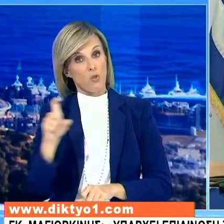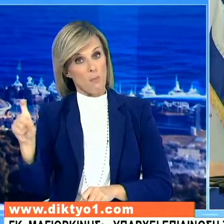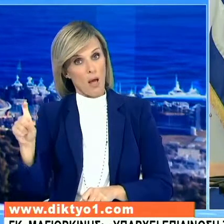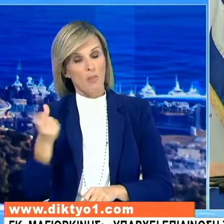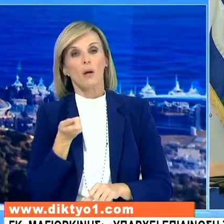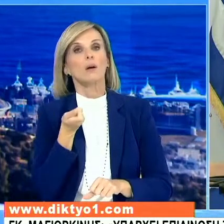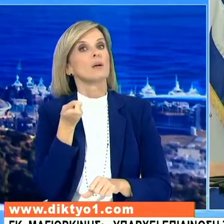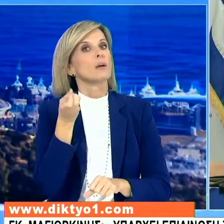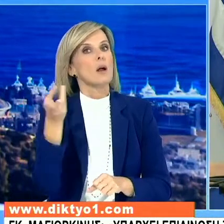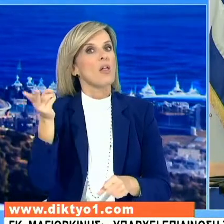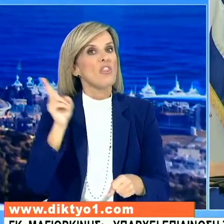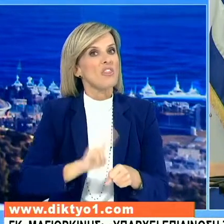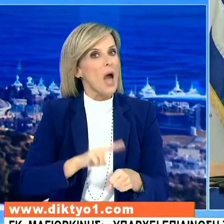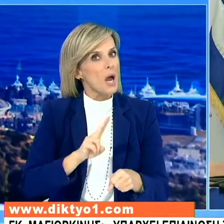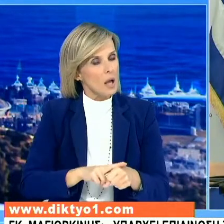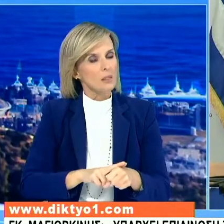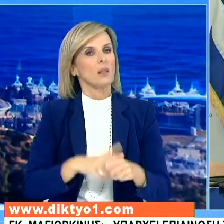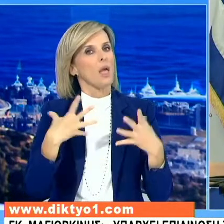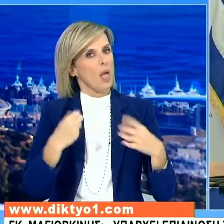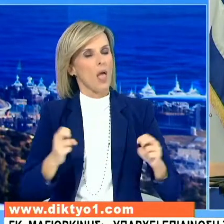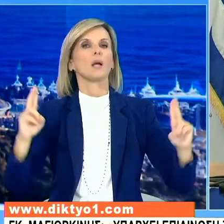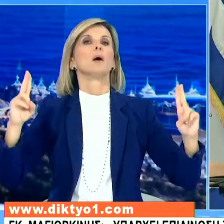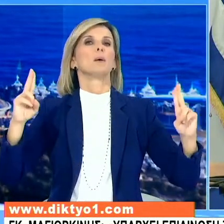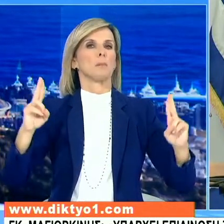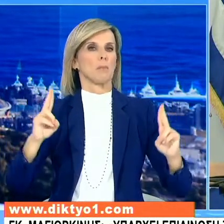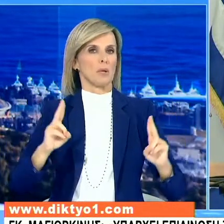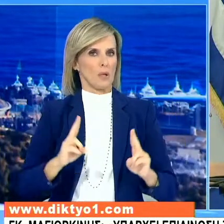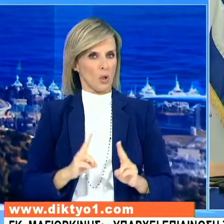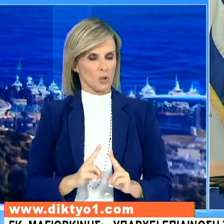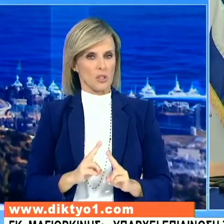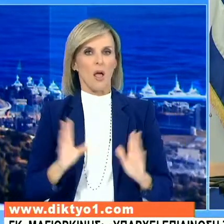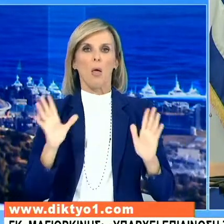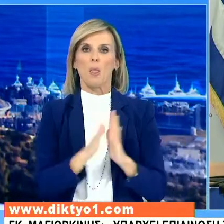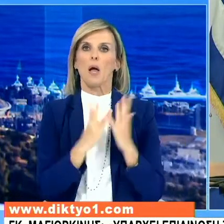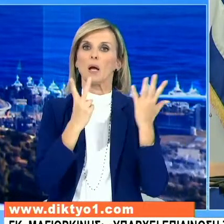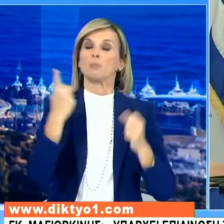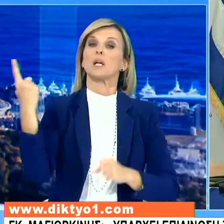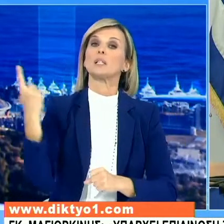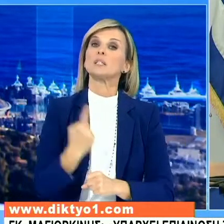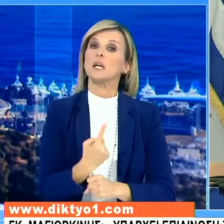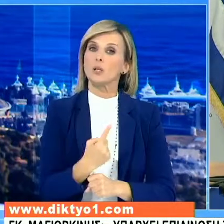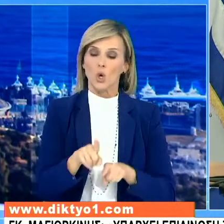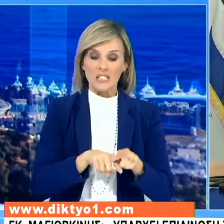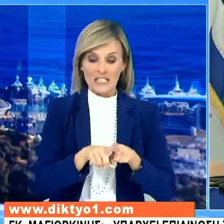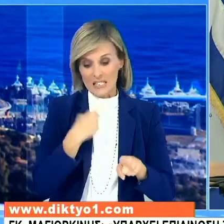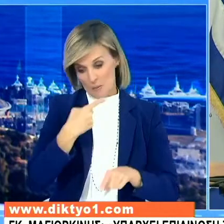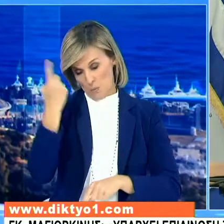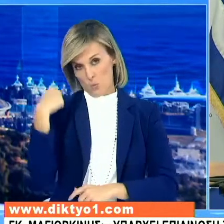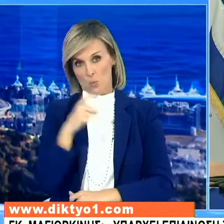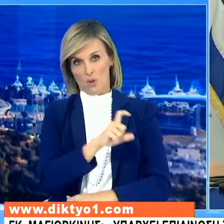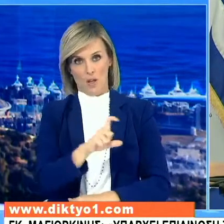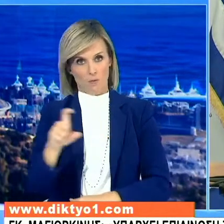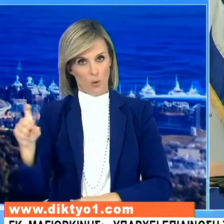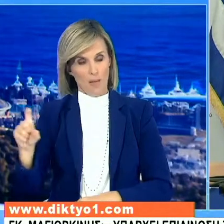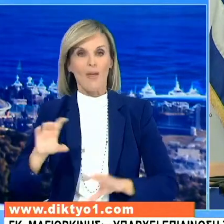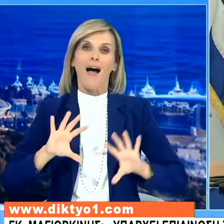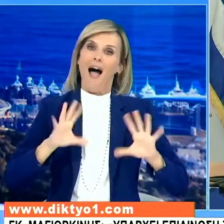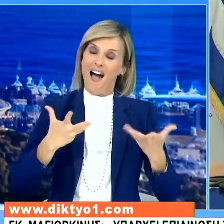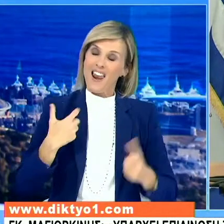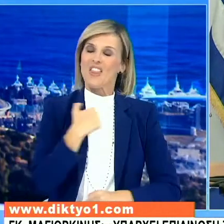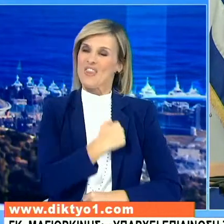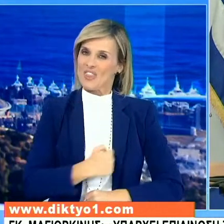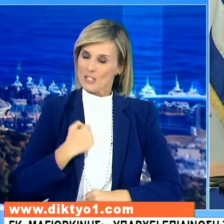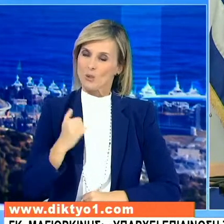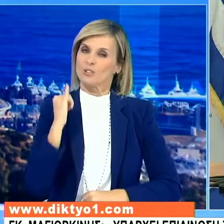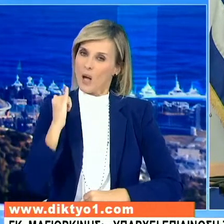δείχνει σημαντική μείωση για τρίτη εβδομάδα, με περίπου 17% λιγότερους θανάτους από ό,τι την προηγούμενη εβδομάδα. Η πίεση, ωστόσο, στο σύστημα